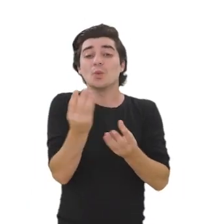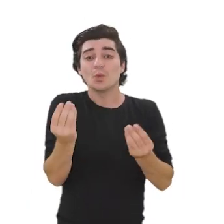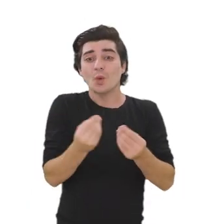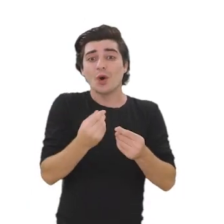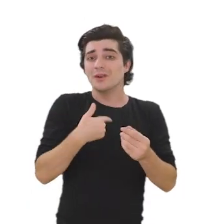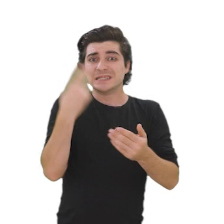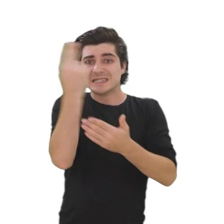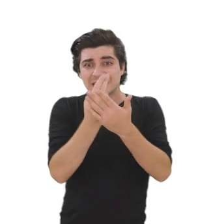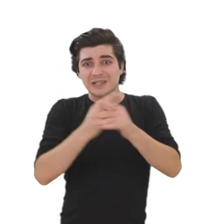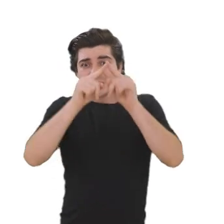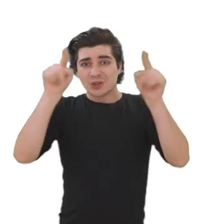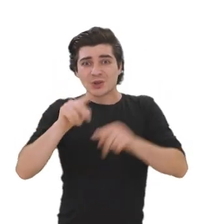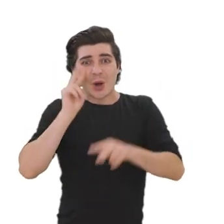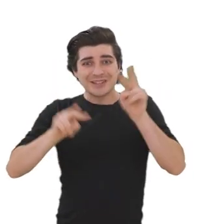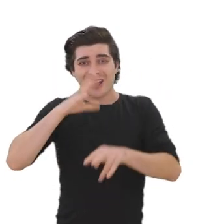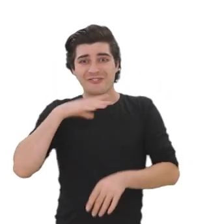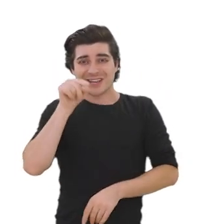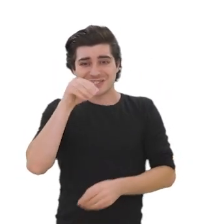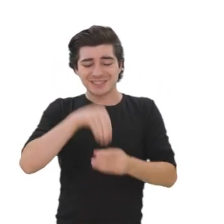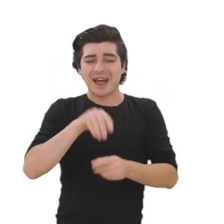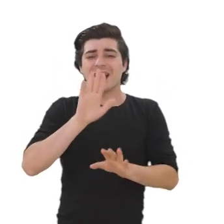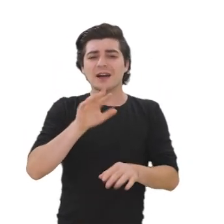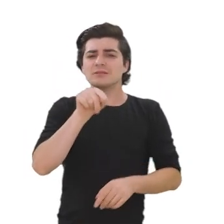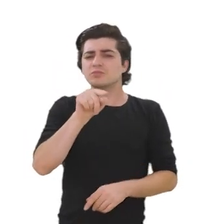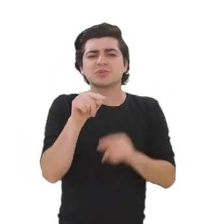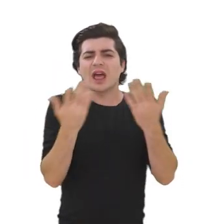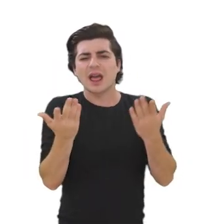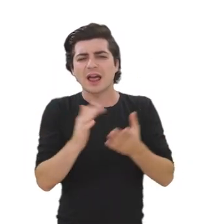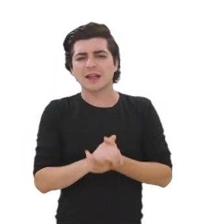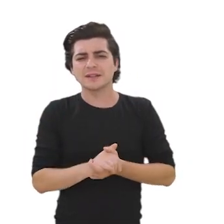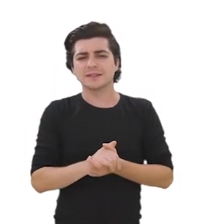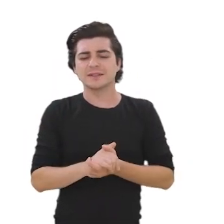sürü görselin olduğu bir kağıdım var. Bu nedir Nurbanu?